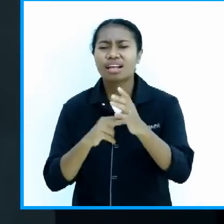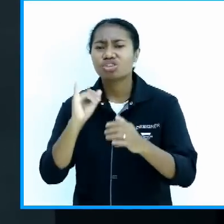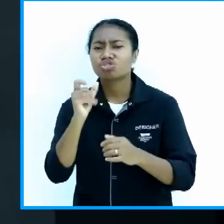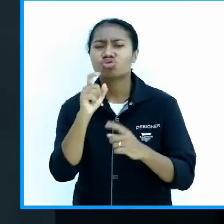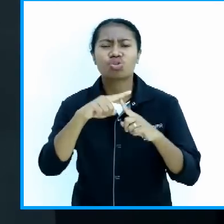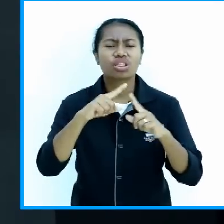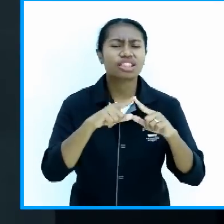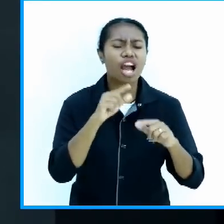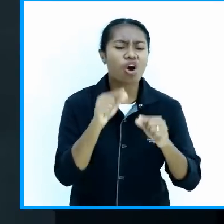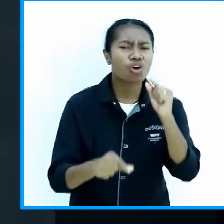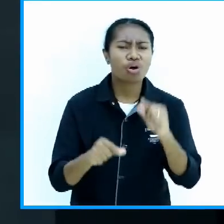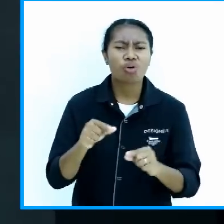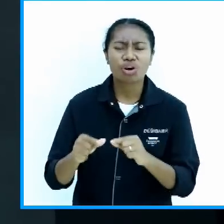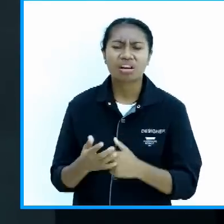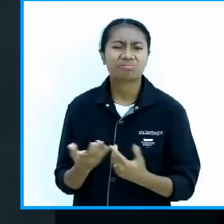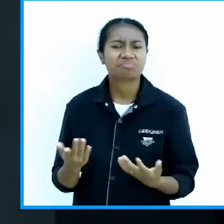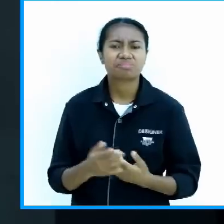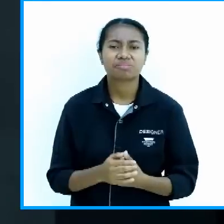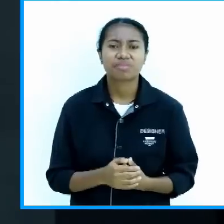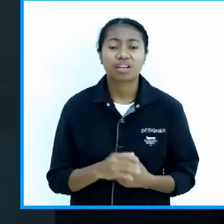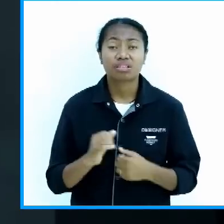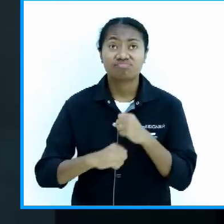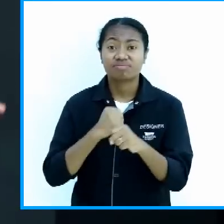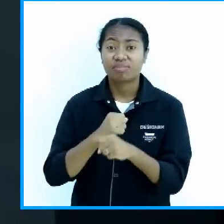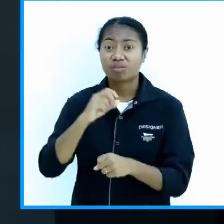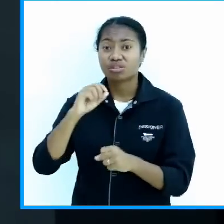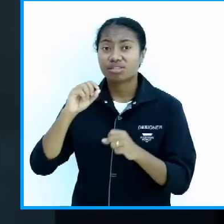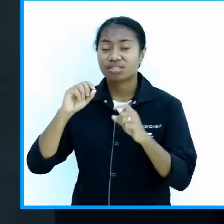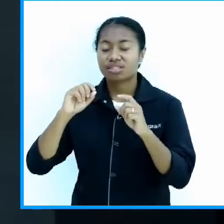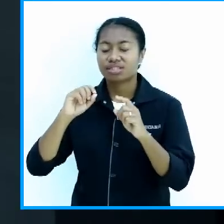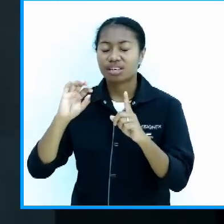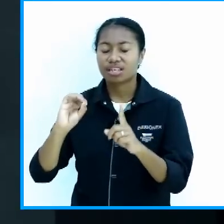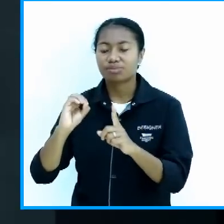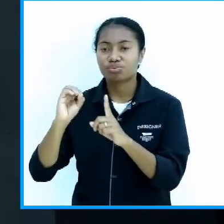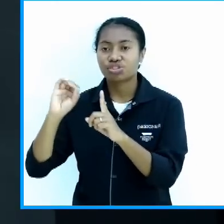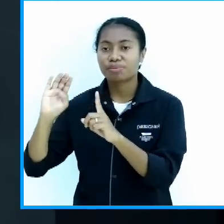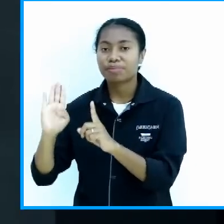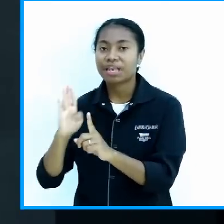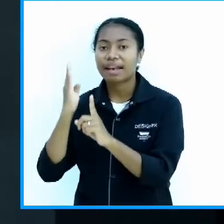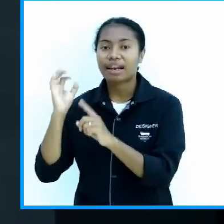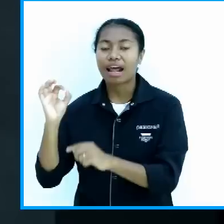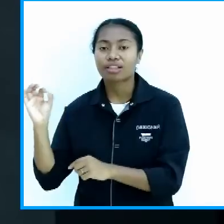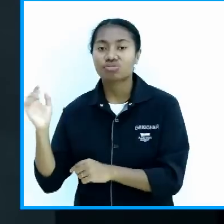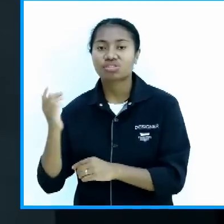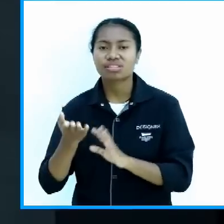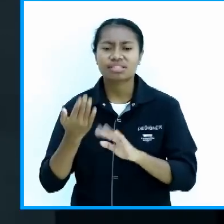Ya, kita belajar sedikit tentang bagaimana proses vaksin. Kita lihat slide berikut.